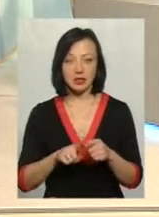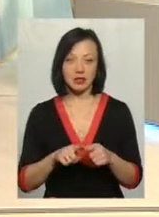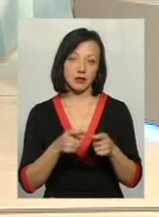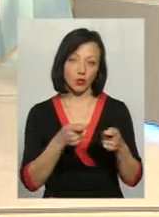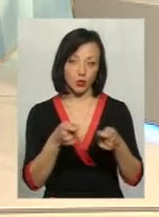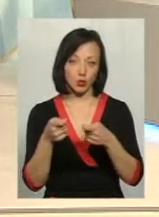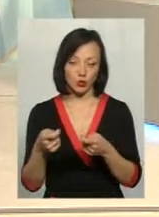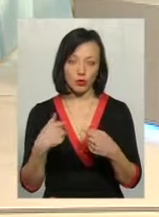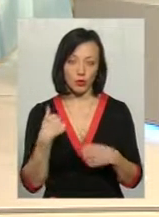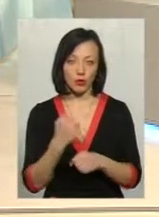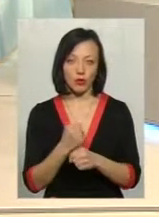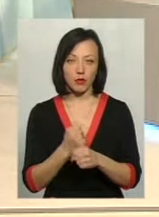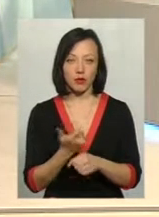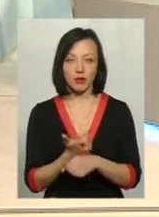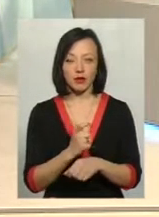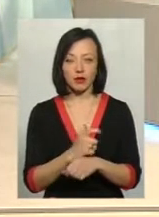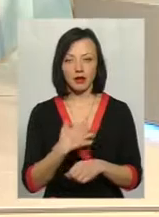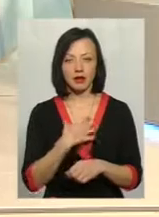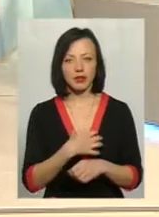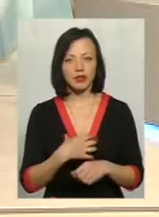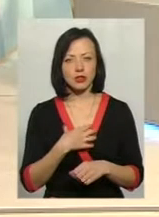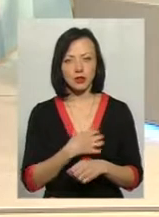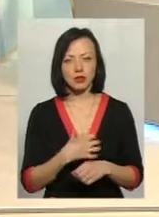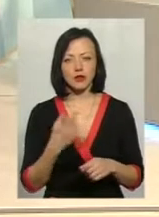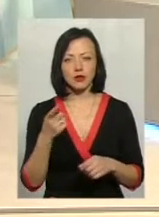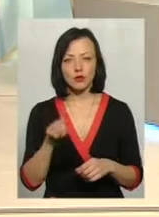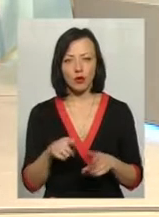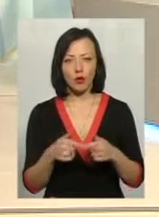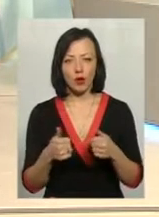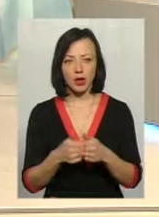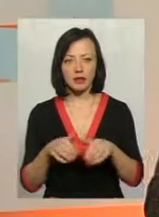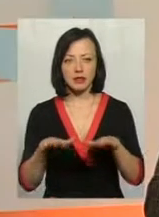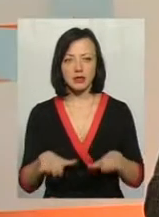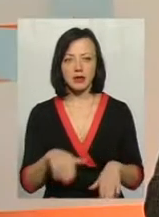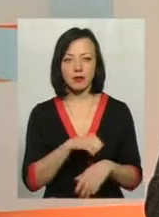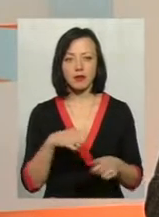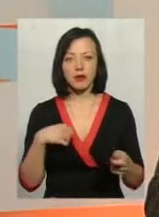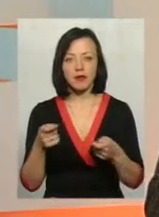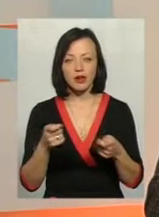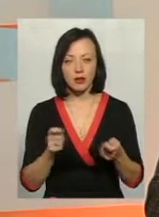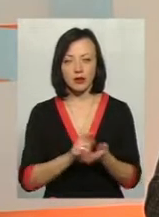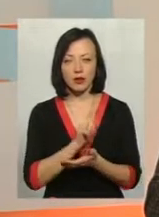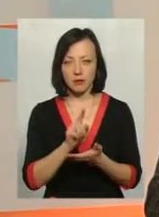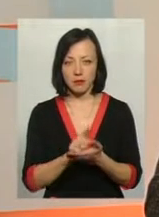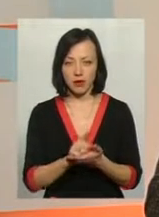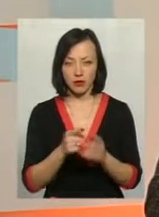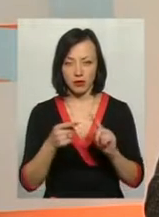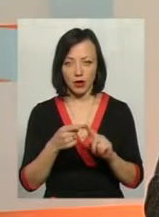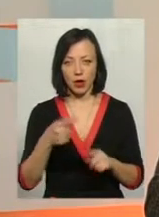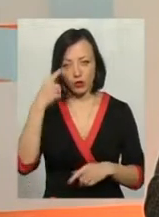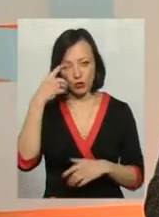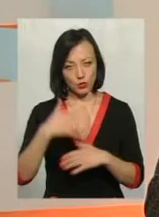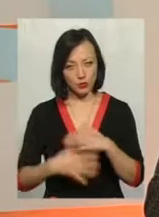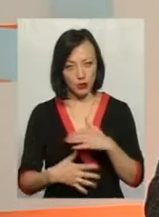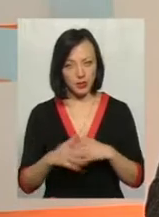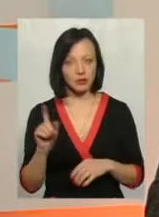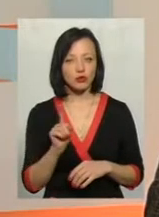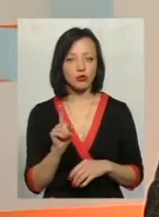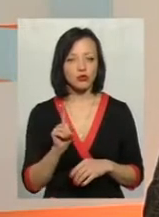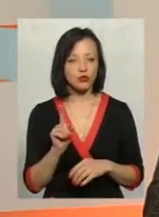є надважливий, тому що органи місцевого самоврядування мають, по-перше, розуміти,